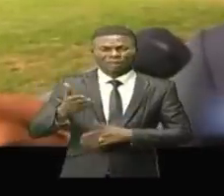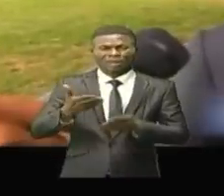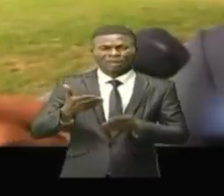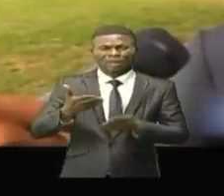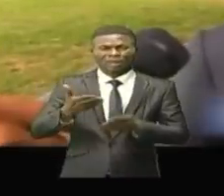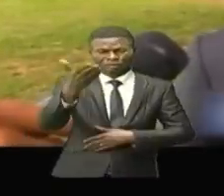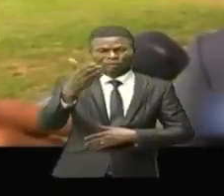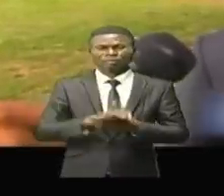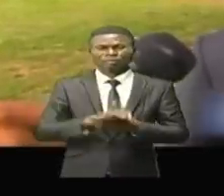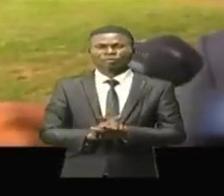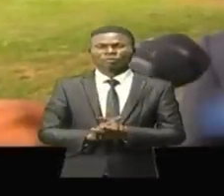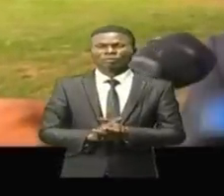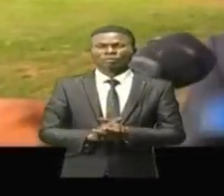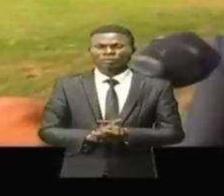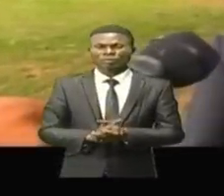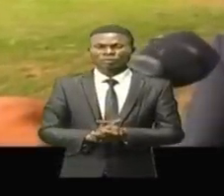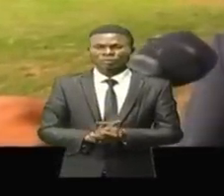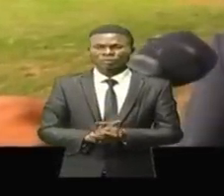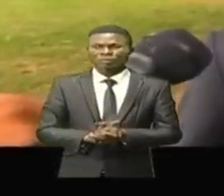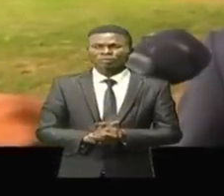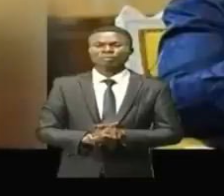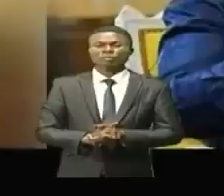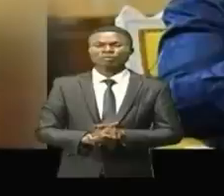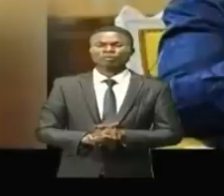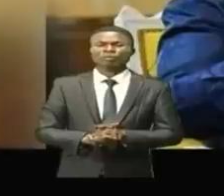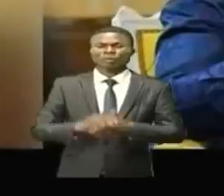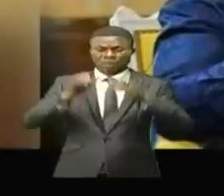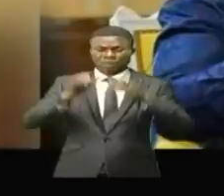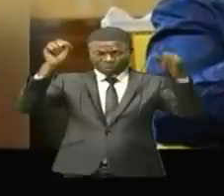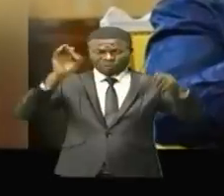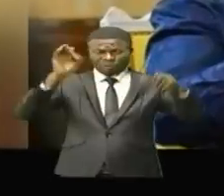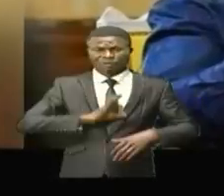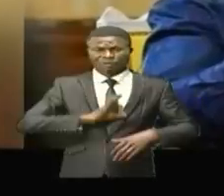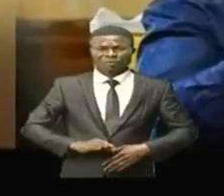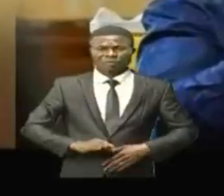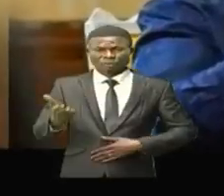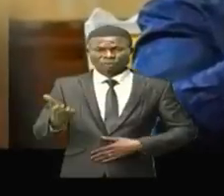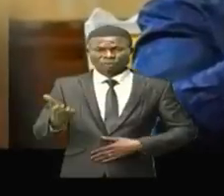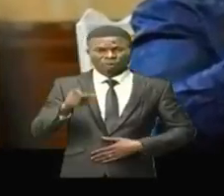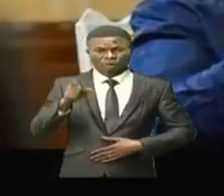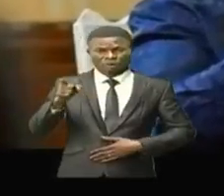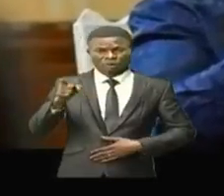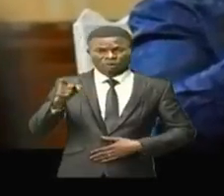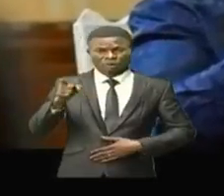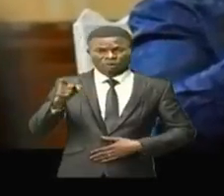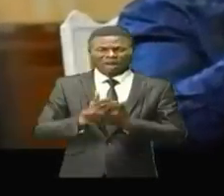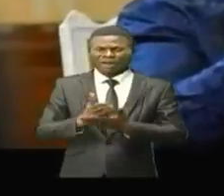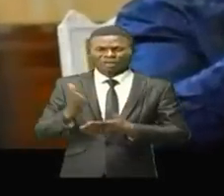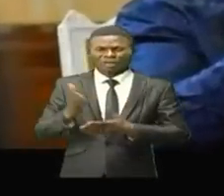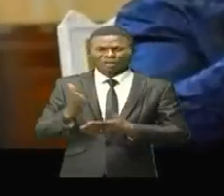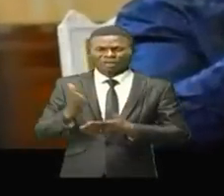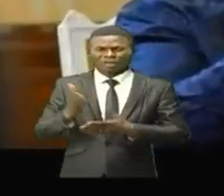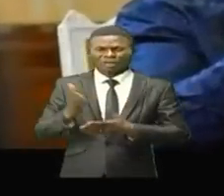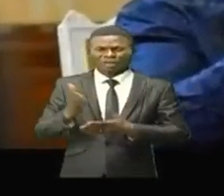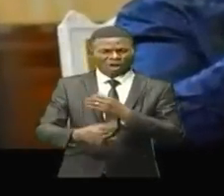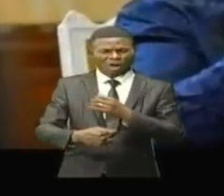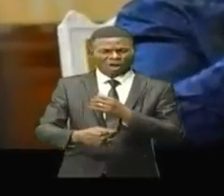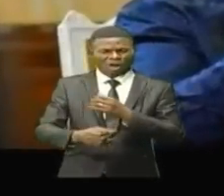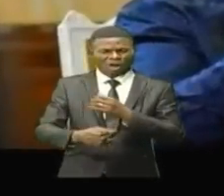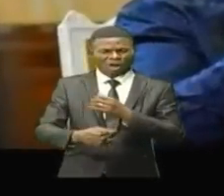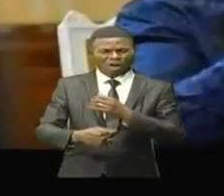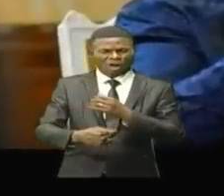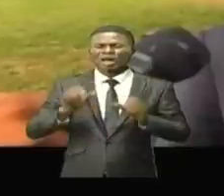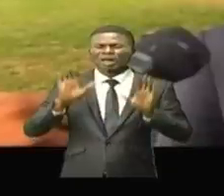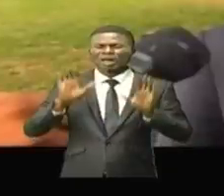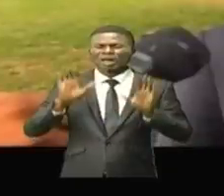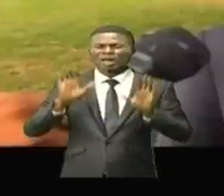soutien total au chef de l'État, Félix-Antoine Tshisekedi Tshilombo, qui ne cesse de faire des exploits pour que